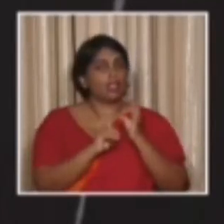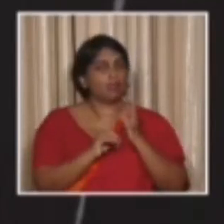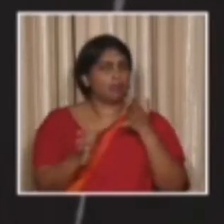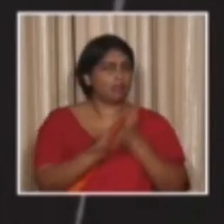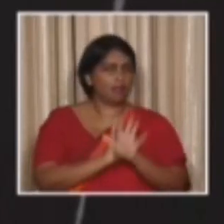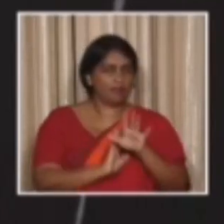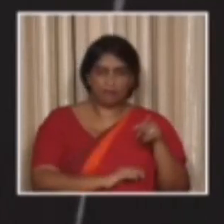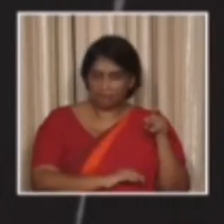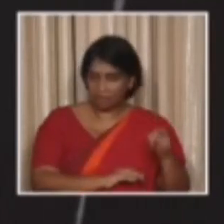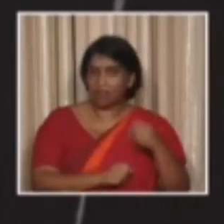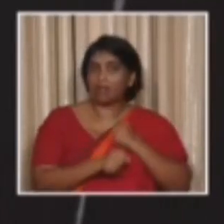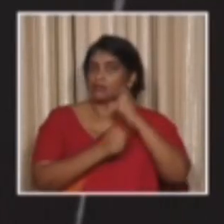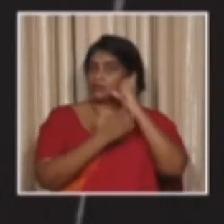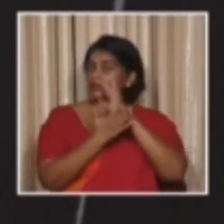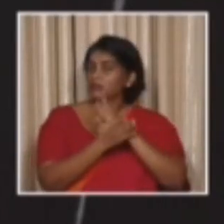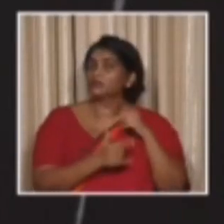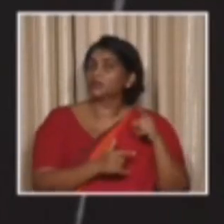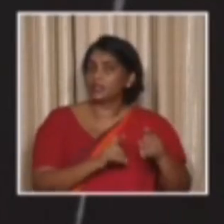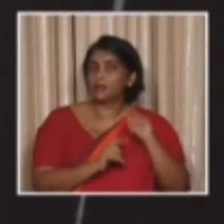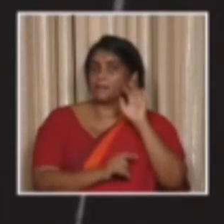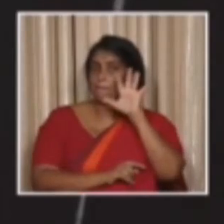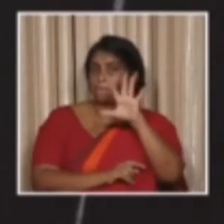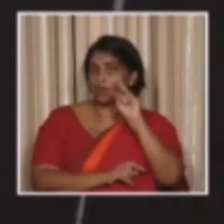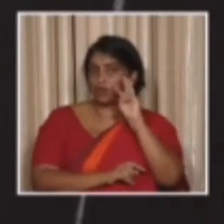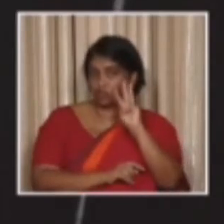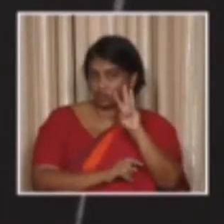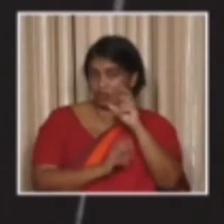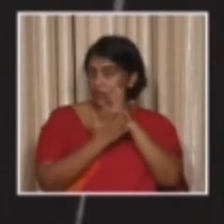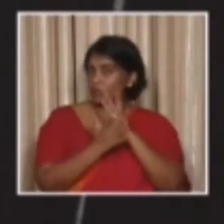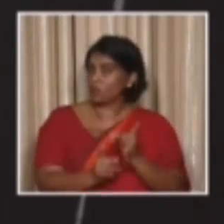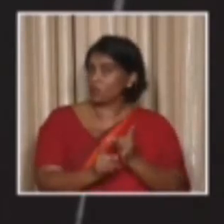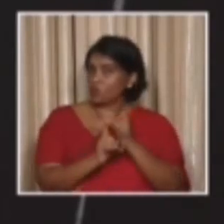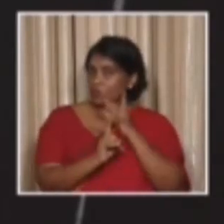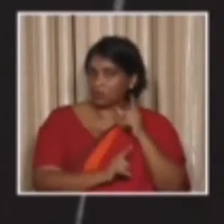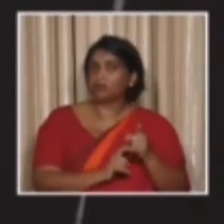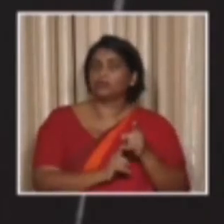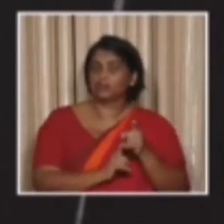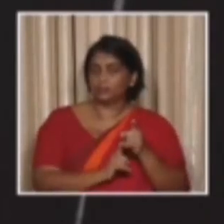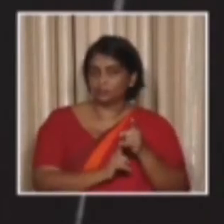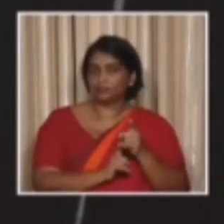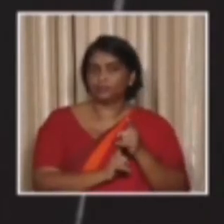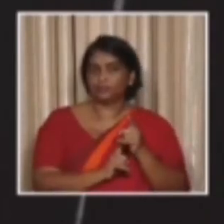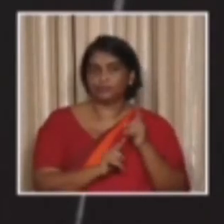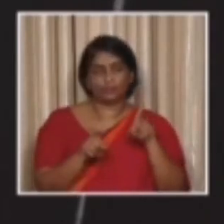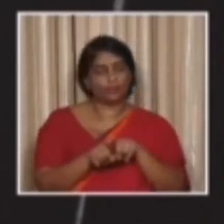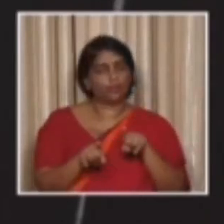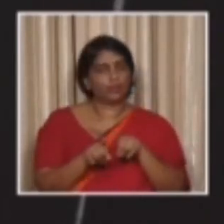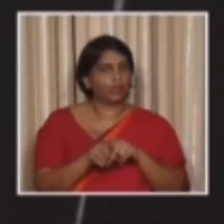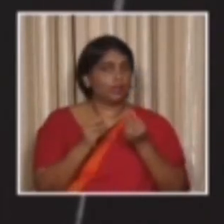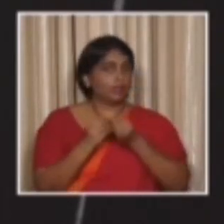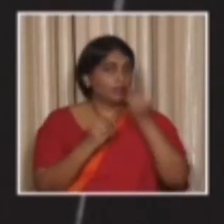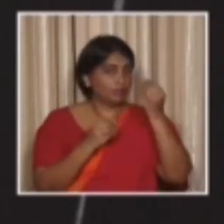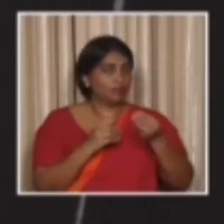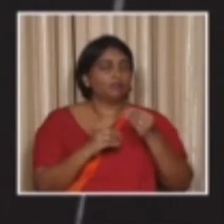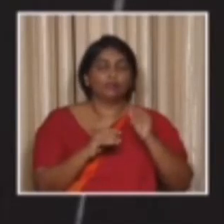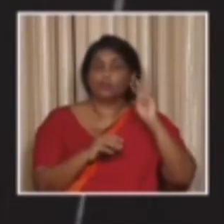சுகாதார அமைச்சர் பொறுப்பற்ற வகையில் செயற்பட்டுள்ளார். சுகாதார அமைச்சின் பொறுப்பற்ற செயற்பாட்டினால் அப்பாவி மக்கள்